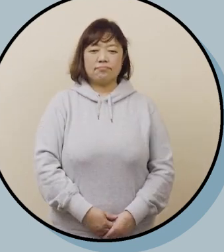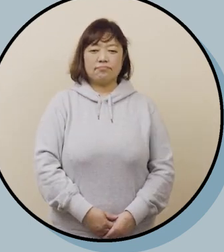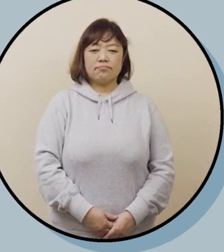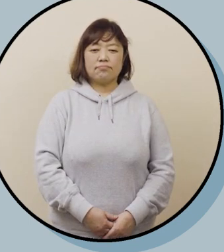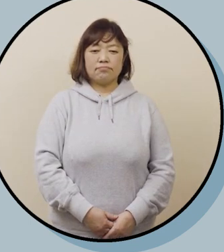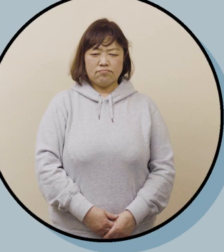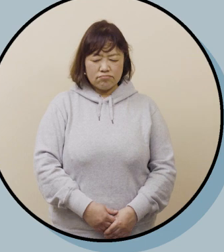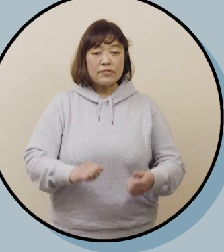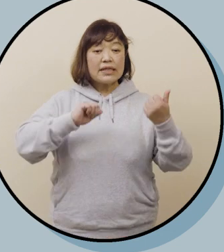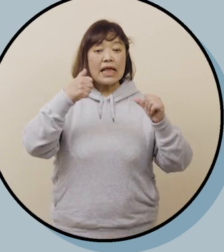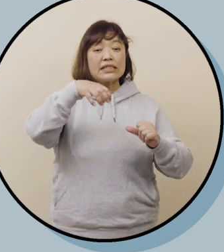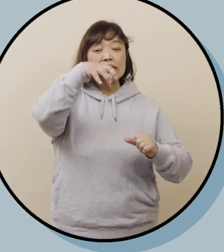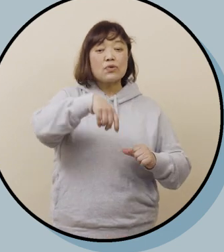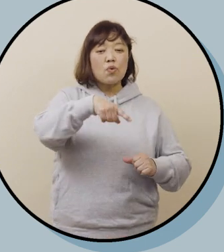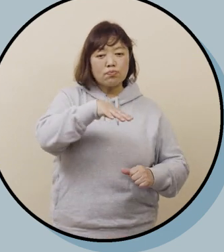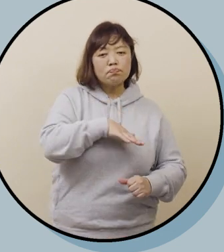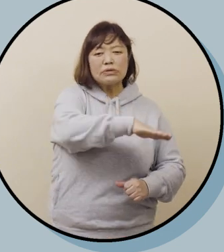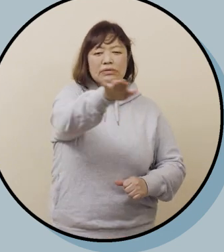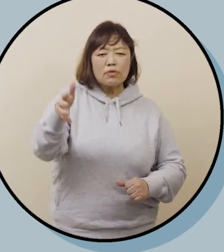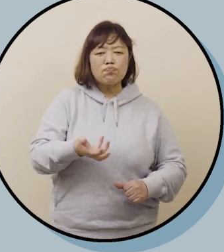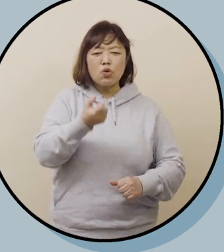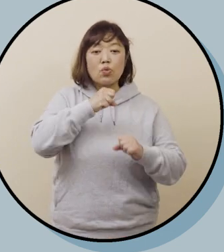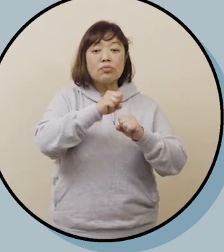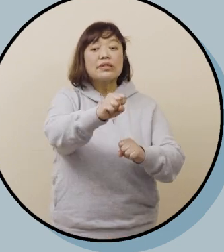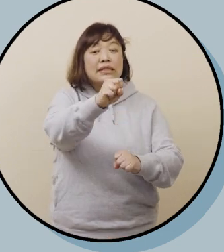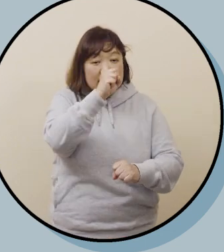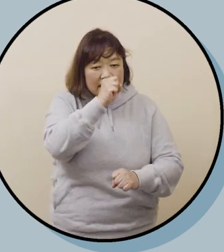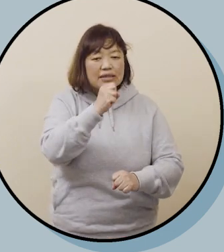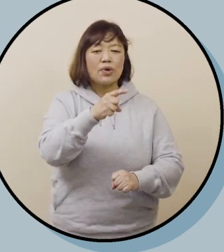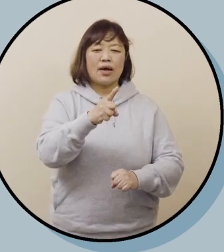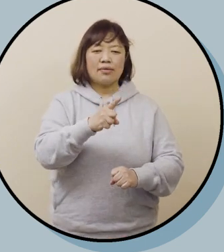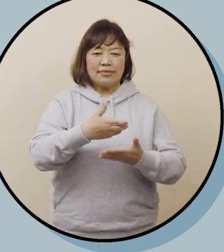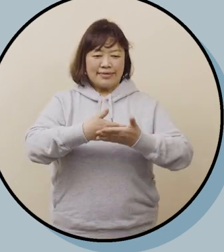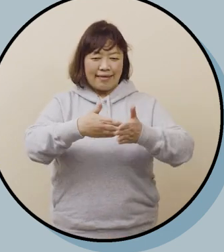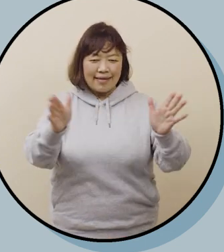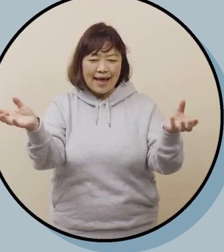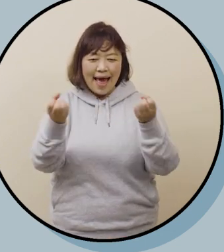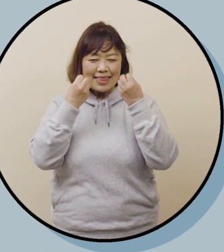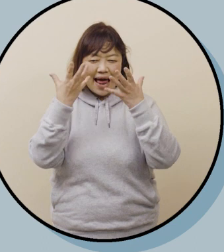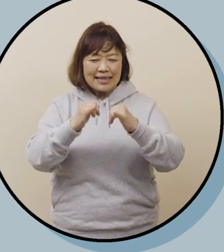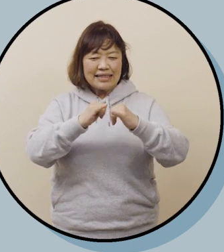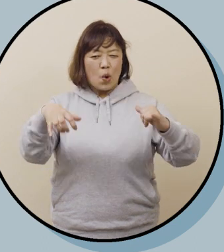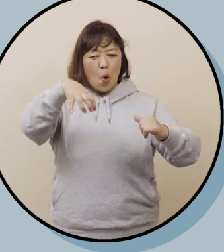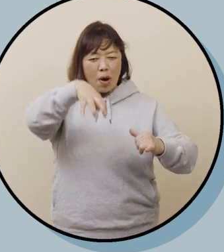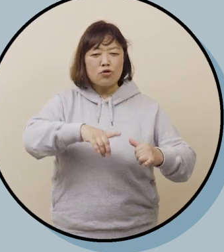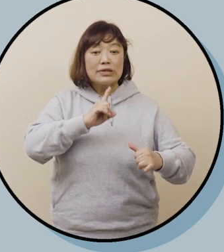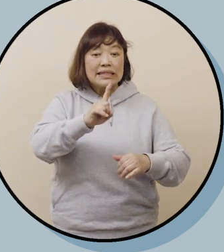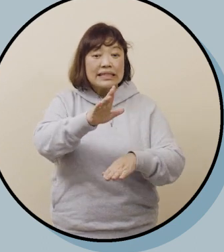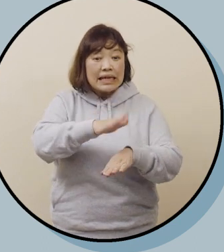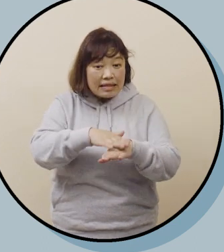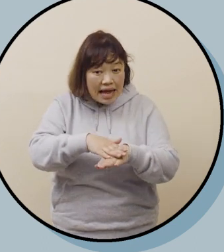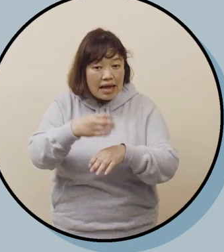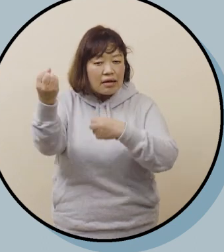ます劇場をみんなのものにしようとか開かれた新しい広場だっていう言い方をしたりとか